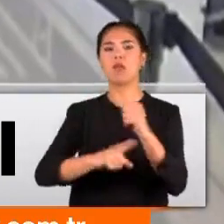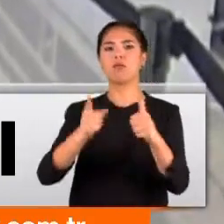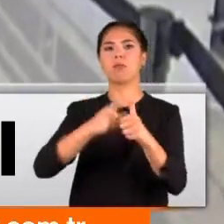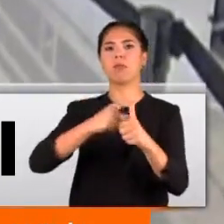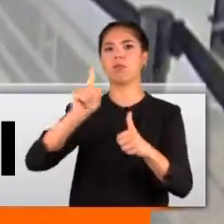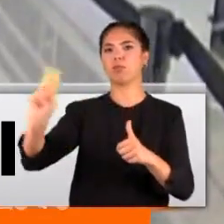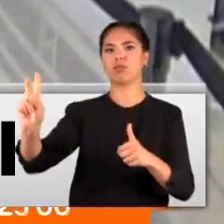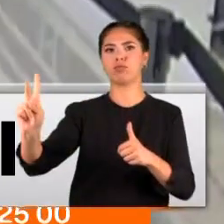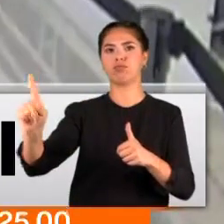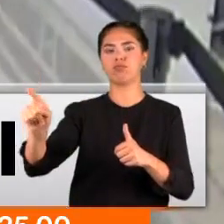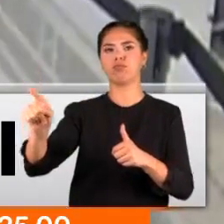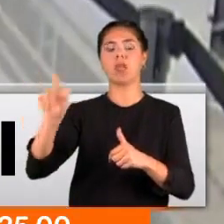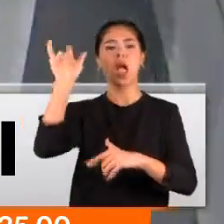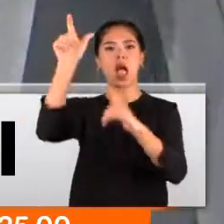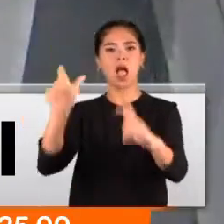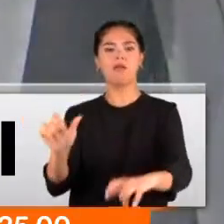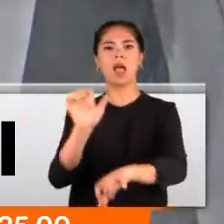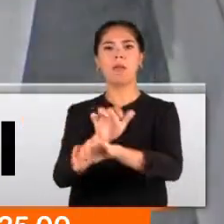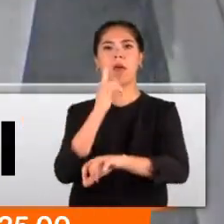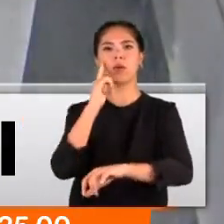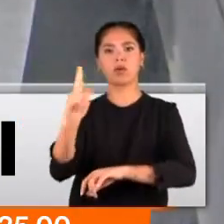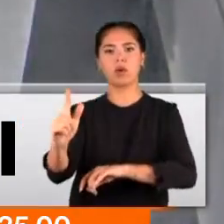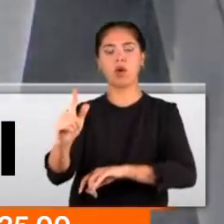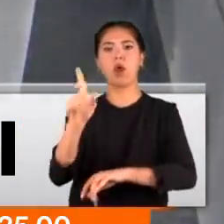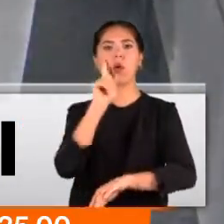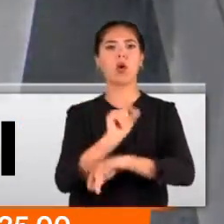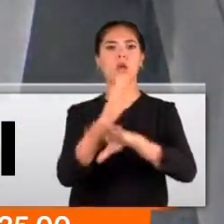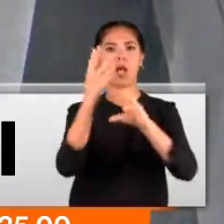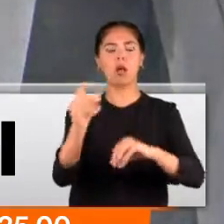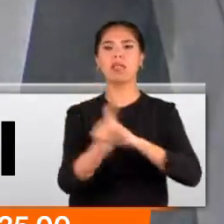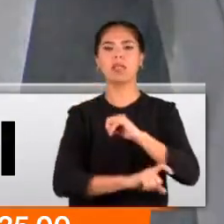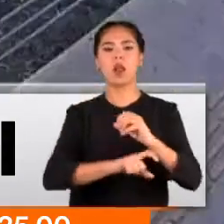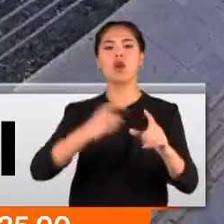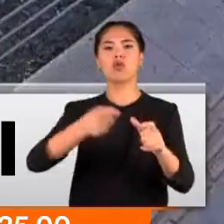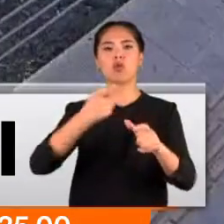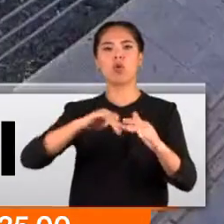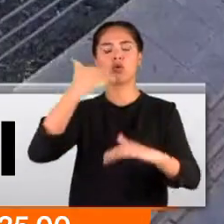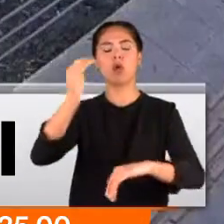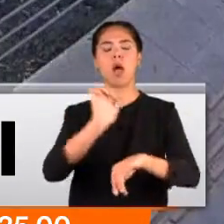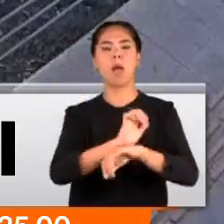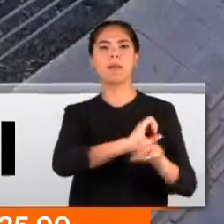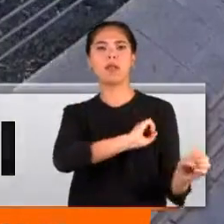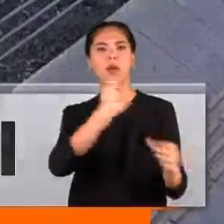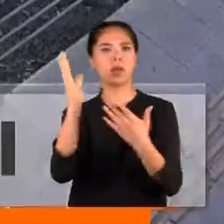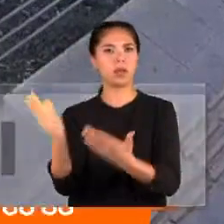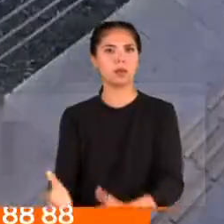biriydi. Havaalanında kelepçelenerek gözaltına alınan terörist, sorgusunun ardından tutuklanıp cezaevine gönderildi.